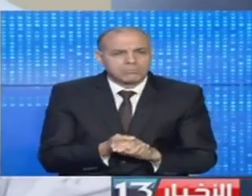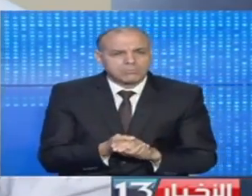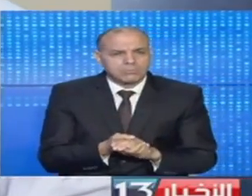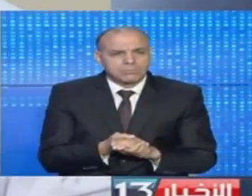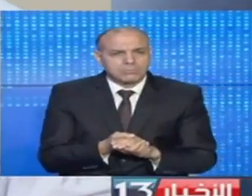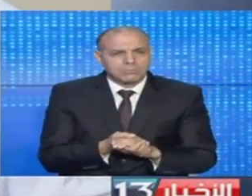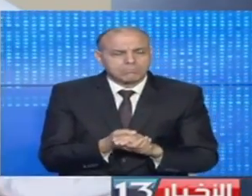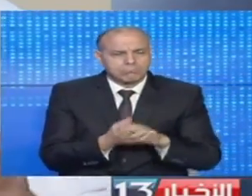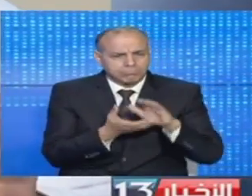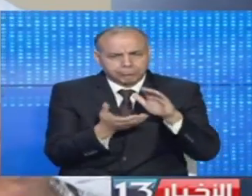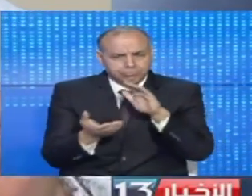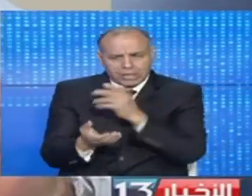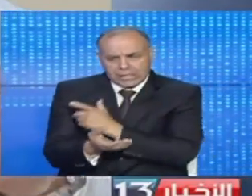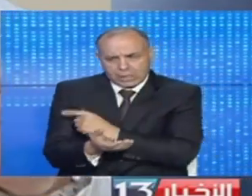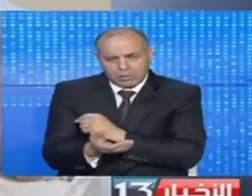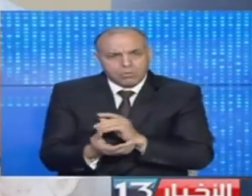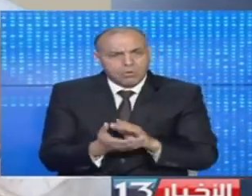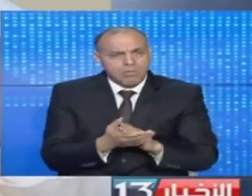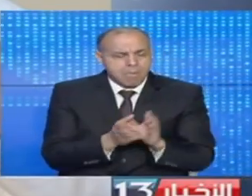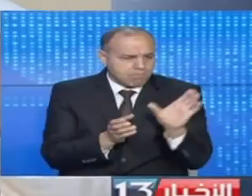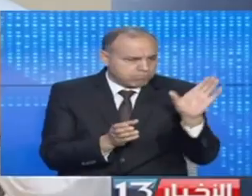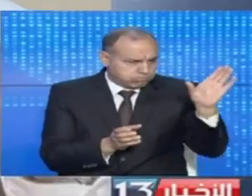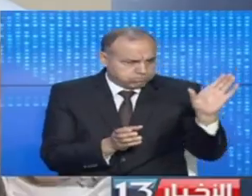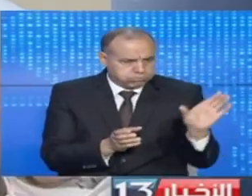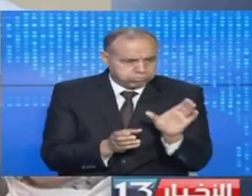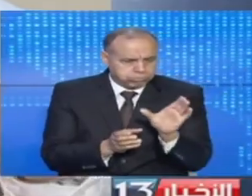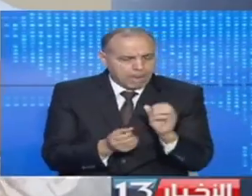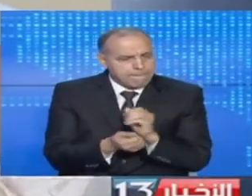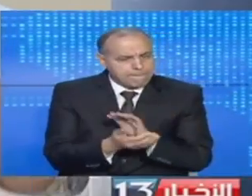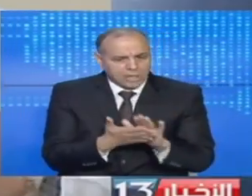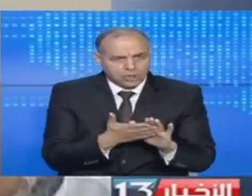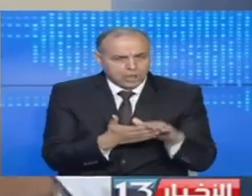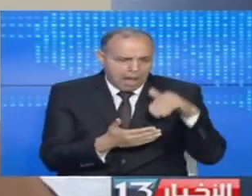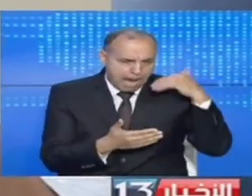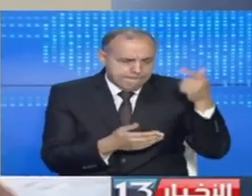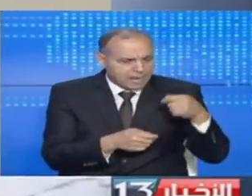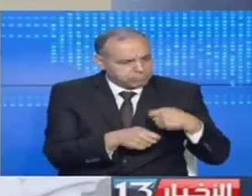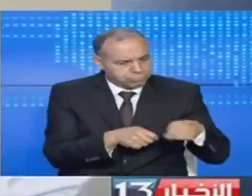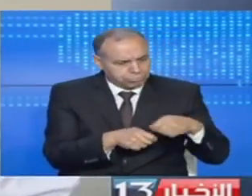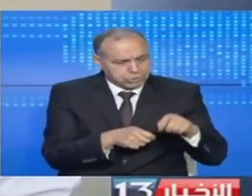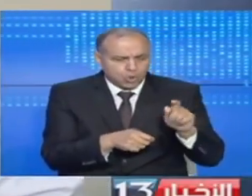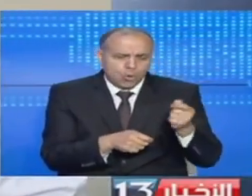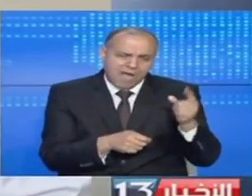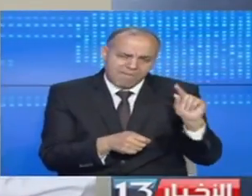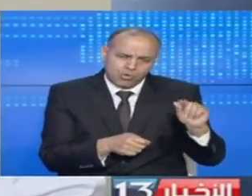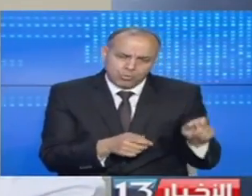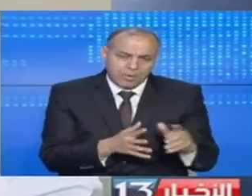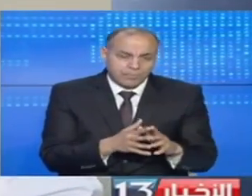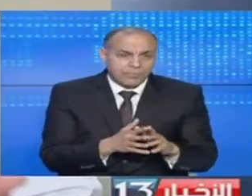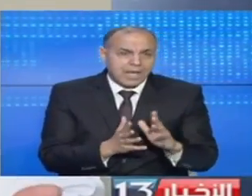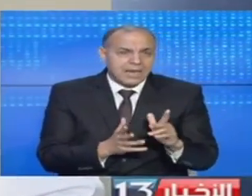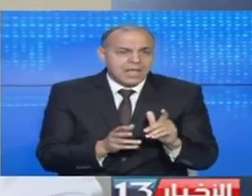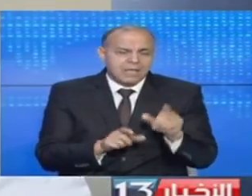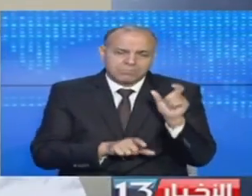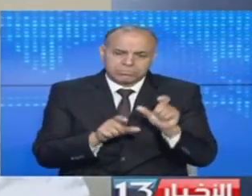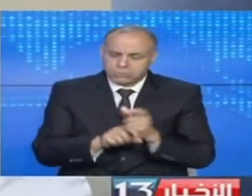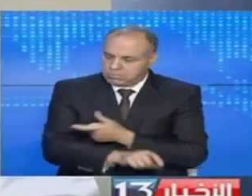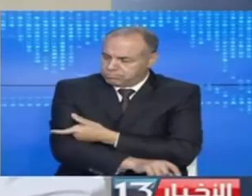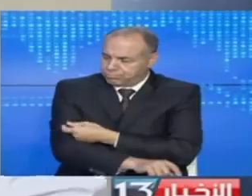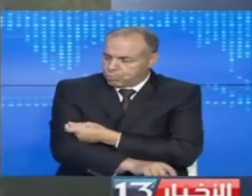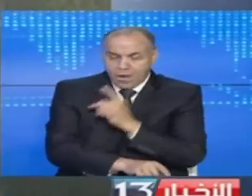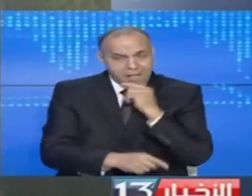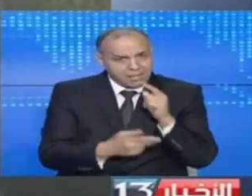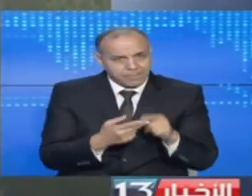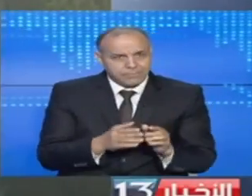من التلاقي حتى يمكن ان نقول مجاني والاخرين يكونوا معقوله التلقيح